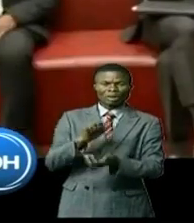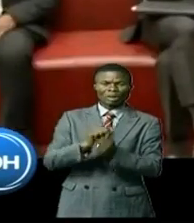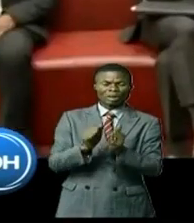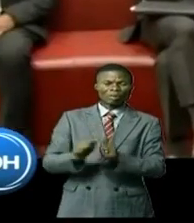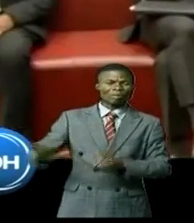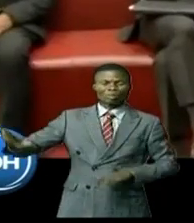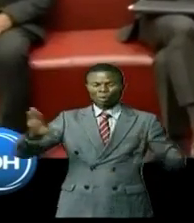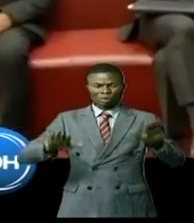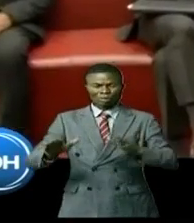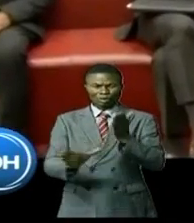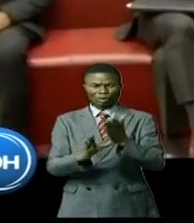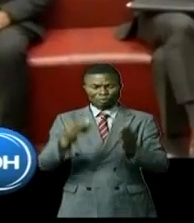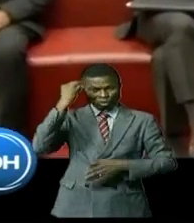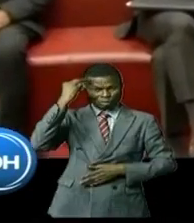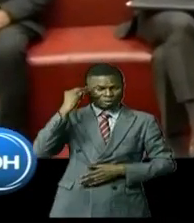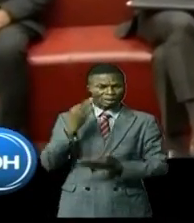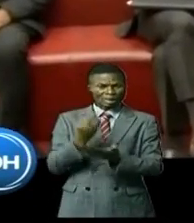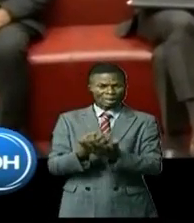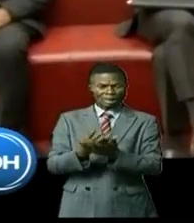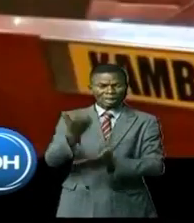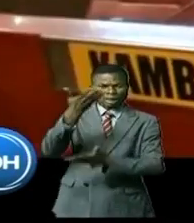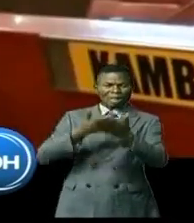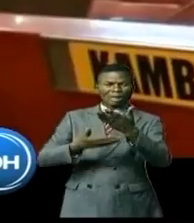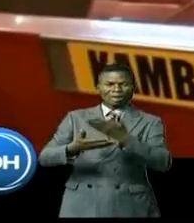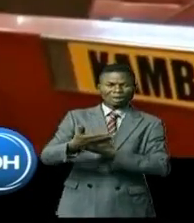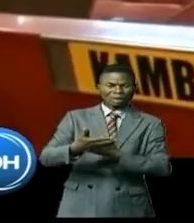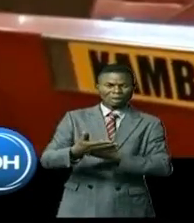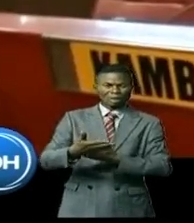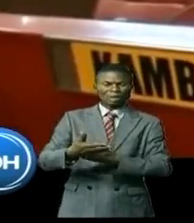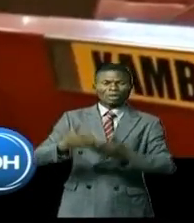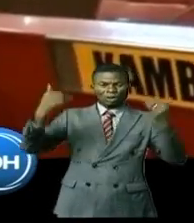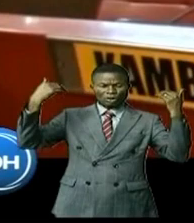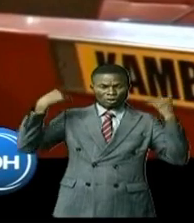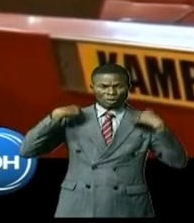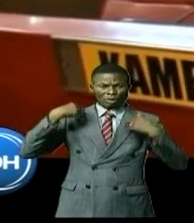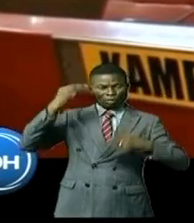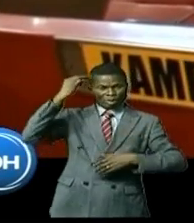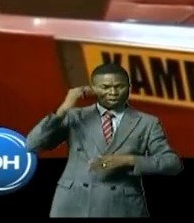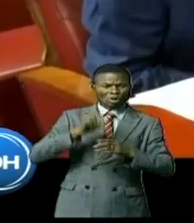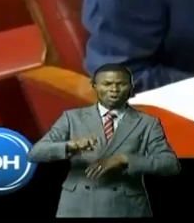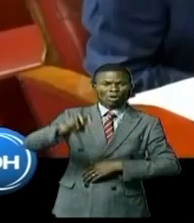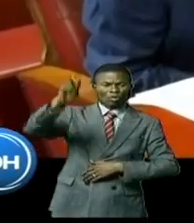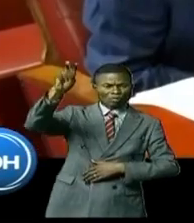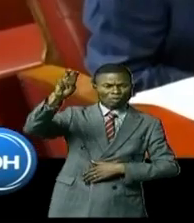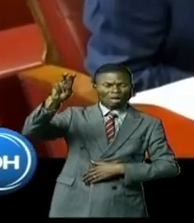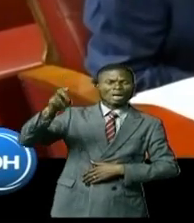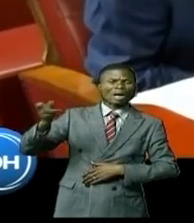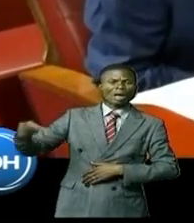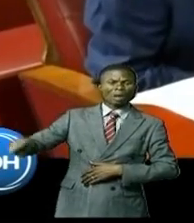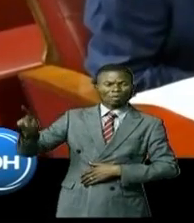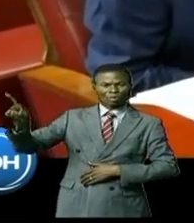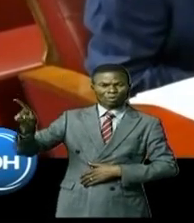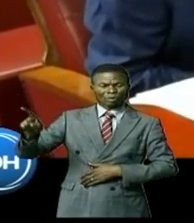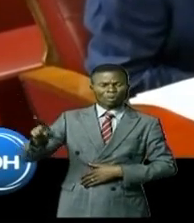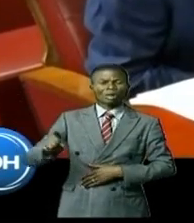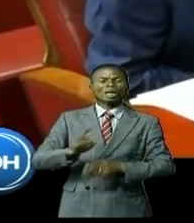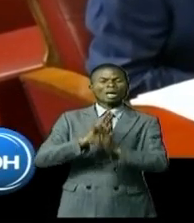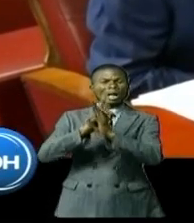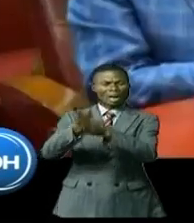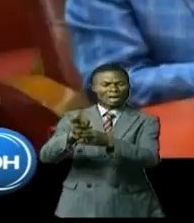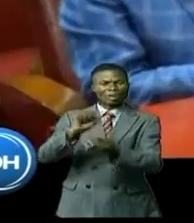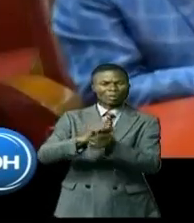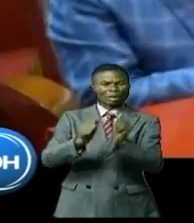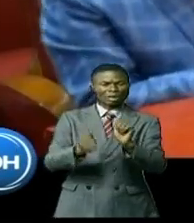La vice-ministre des Finances, qui représentait son titulaire en mission à l'intérieur du pays, a répondu aux